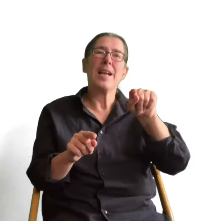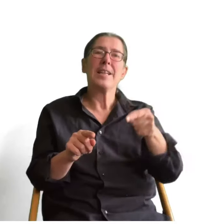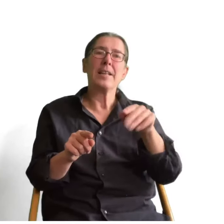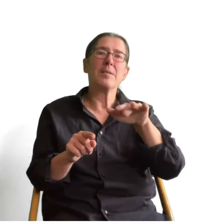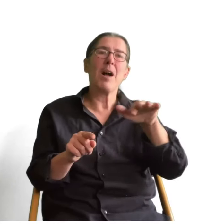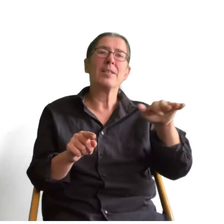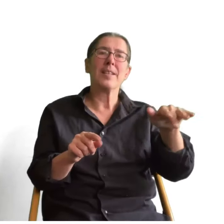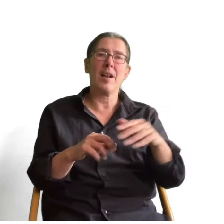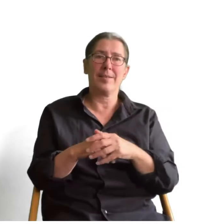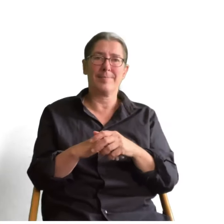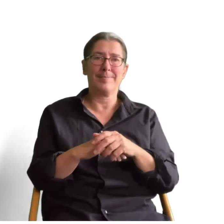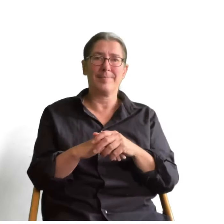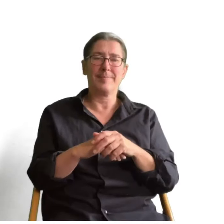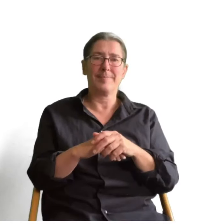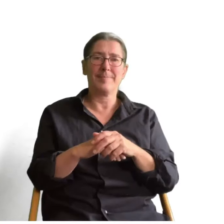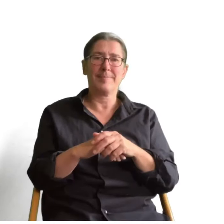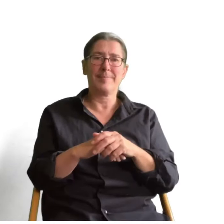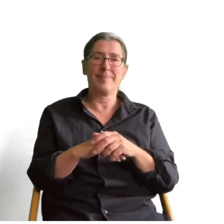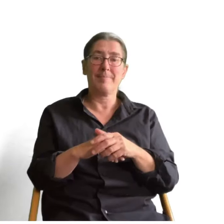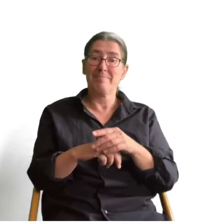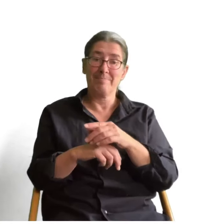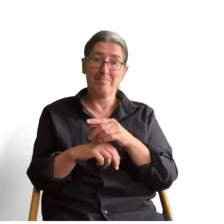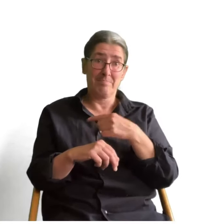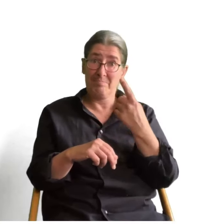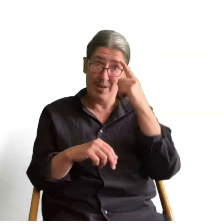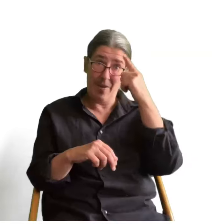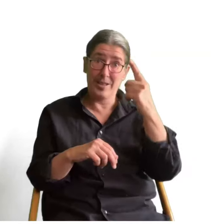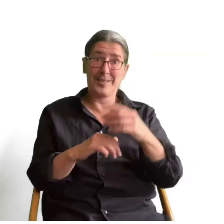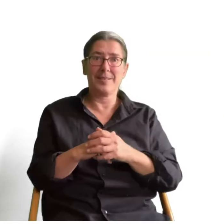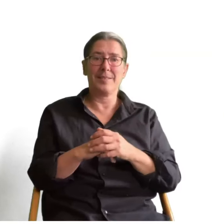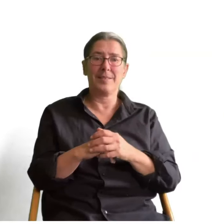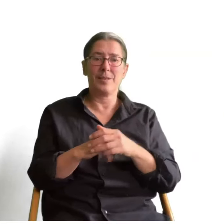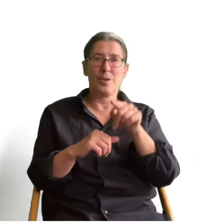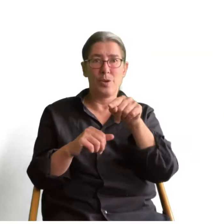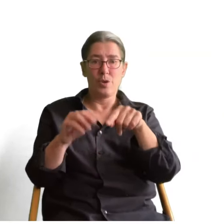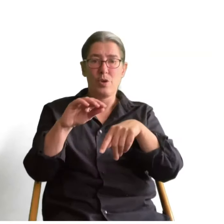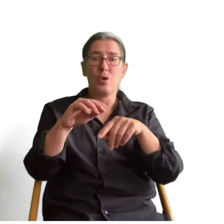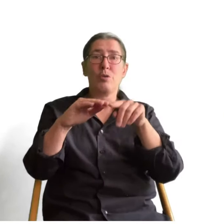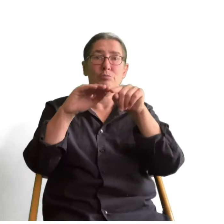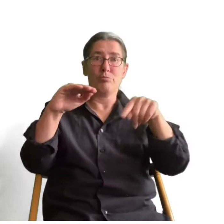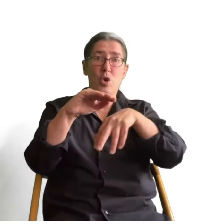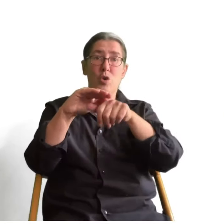als Dezimalzahl aus? Gut, wir wissen, dieser Hundertstel, das ist das